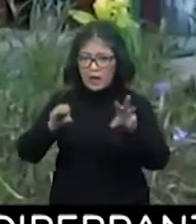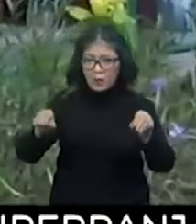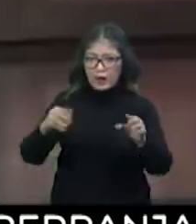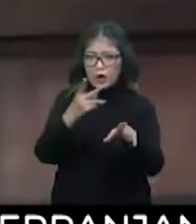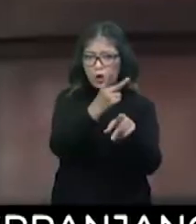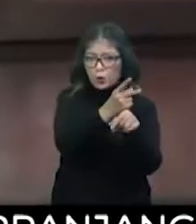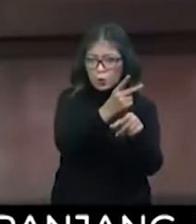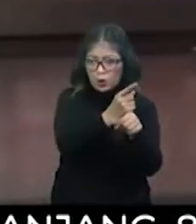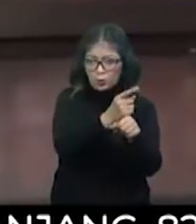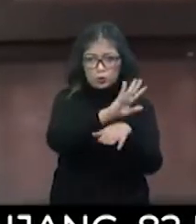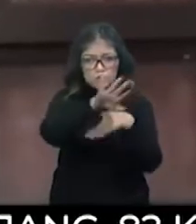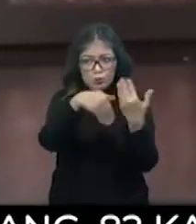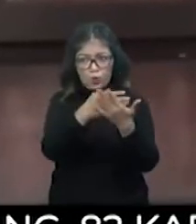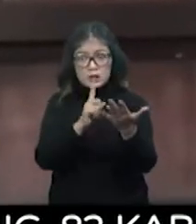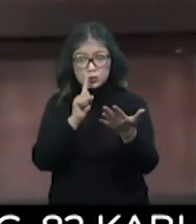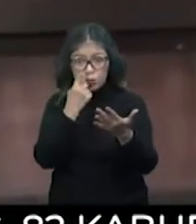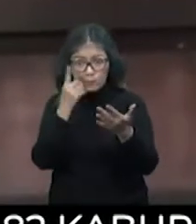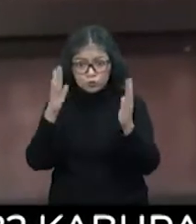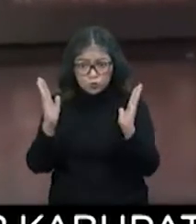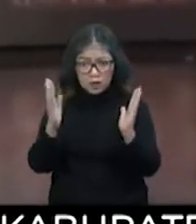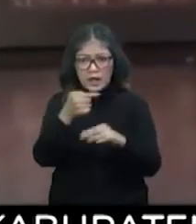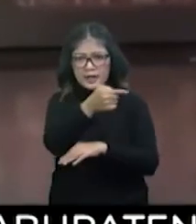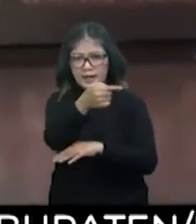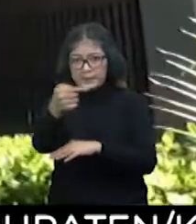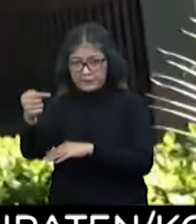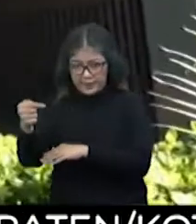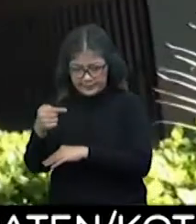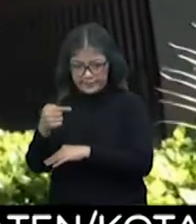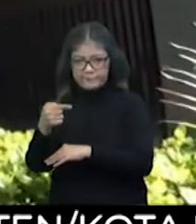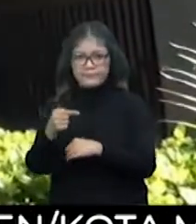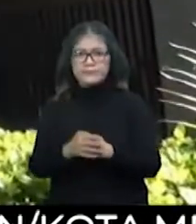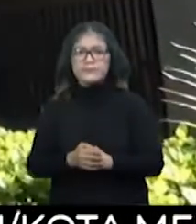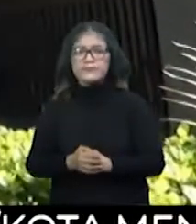dinyatakan negatif. Dari Denpasar, Bali, Indira Ari, iNews melaporkan.